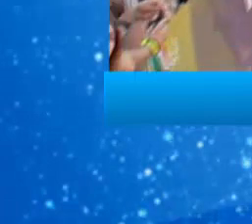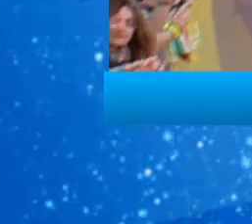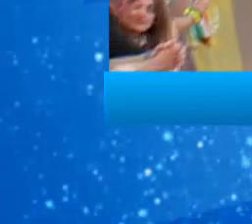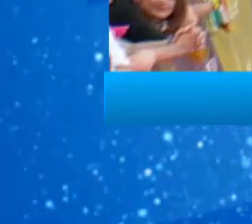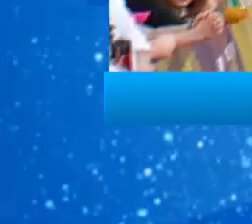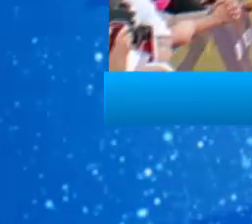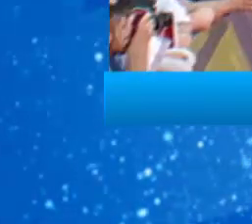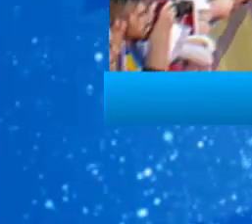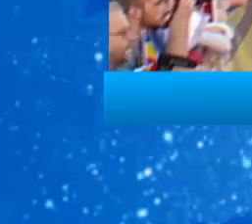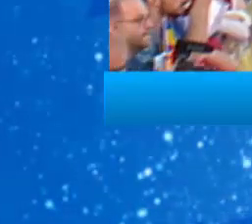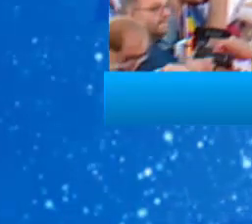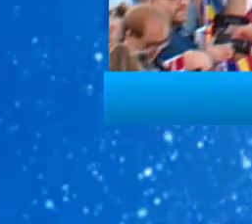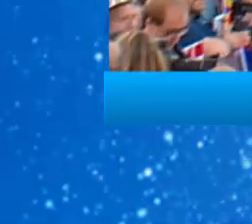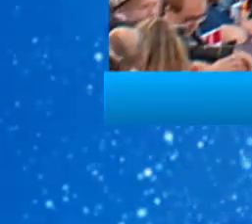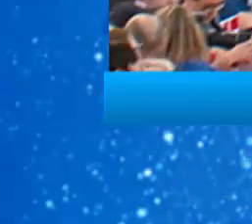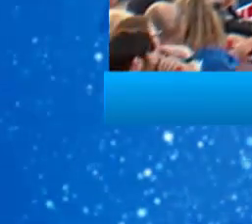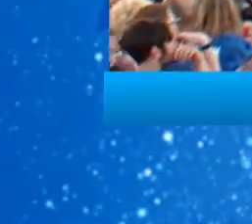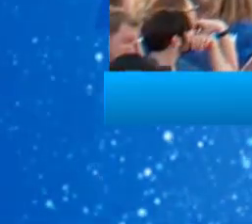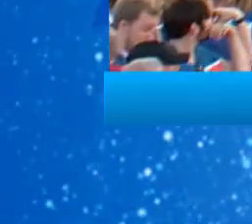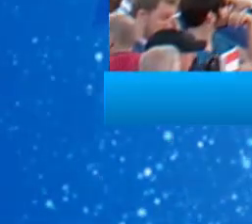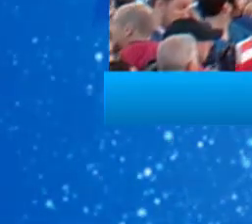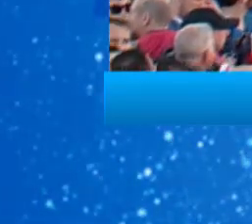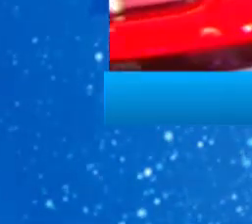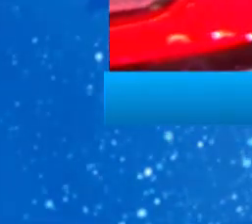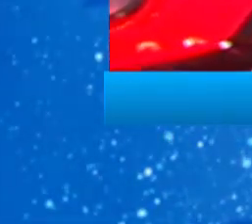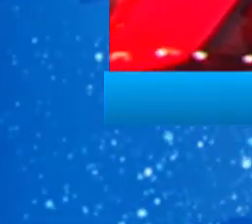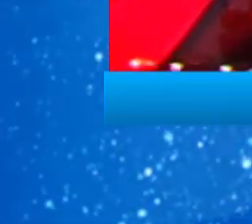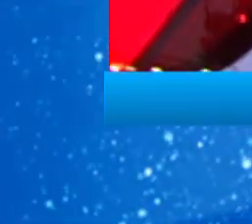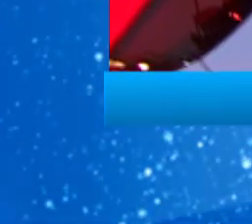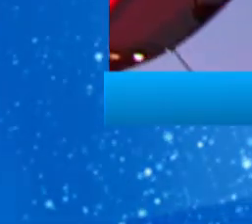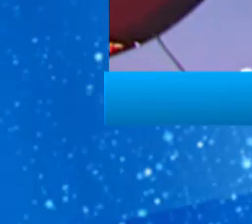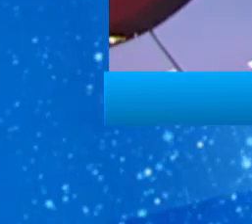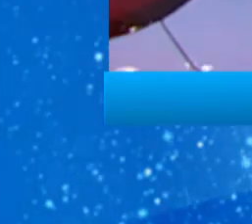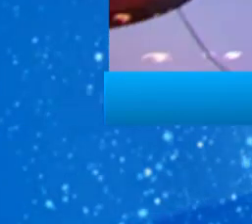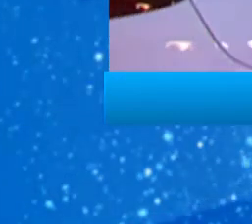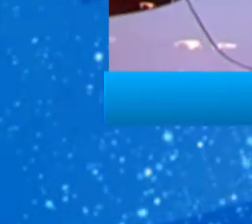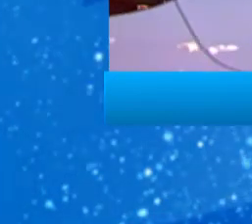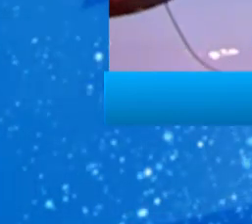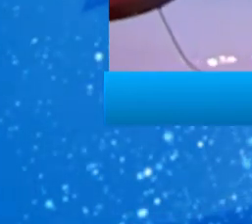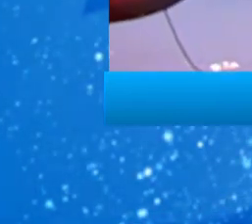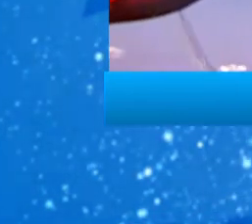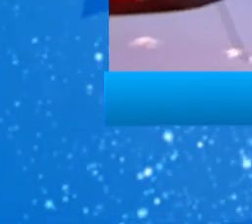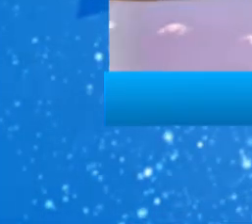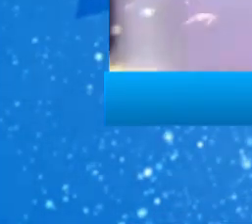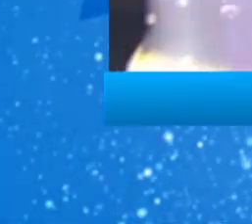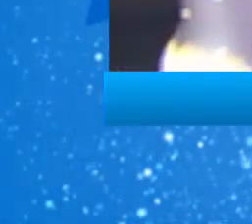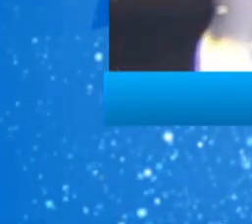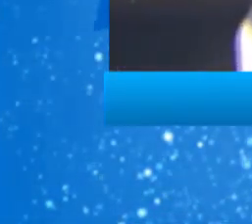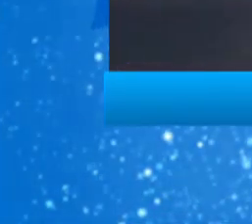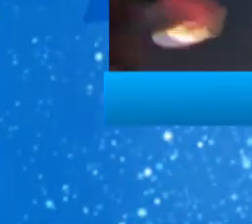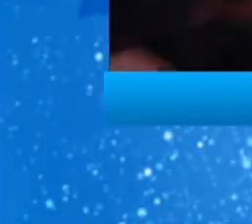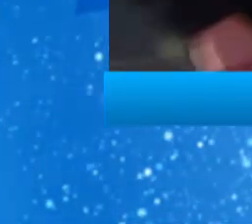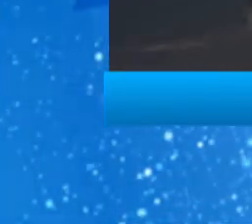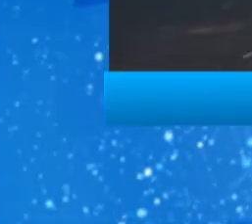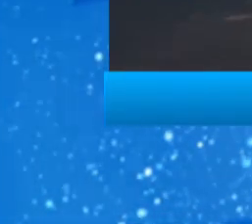צועדות כאן בזו אחר זו, הם יגיעו להיכל התרבות, שם מחכה להם עוד מסיבה קטנה ועוד טקס, יש פה